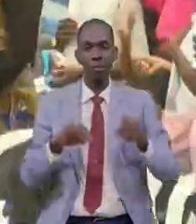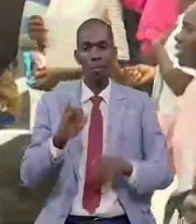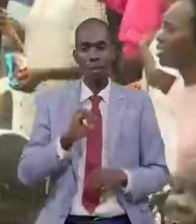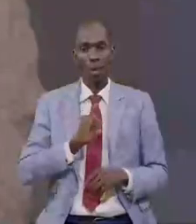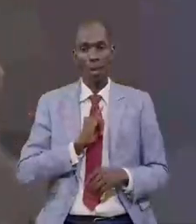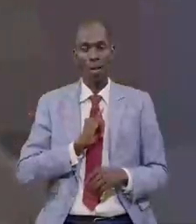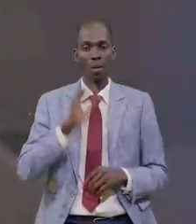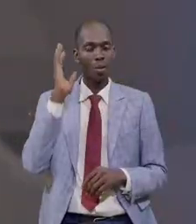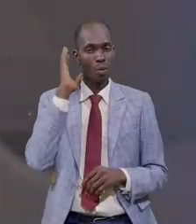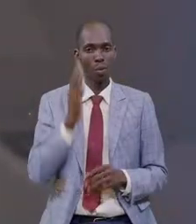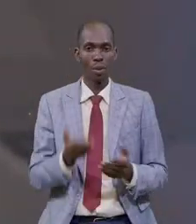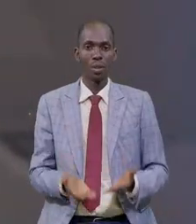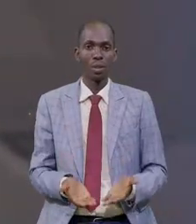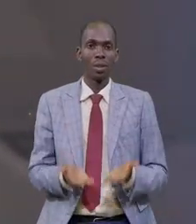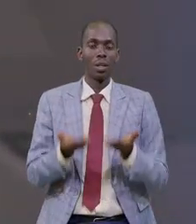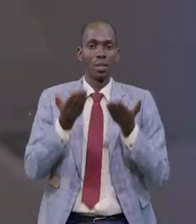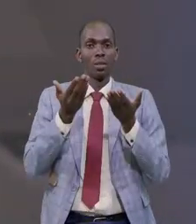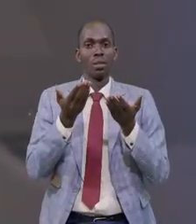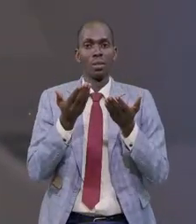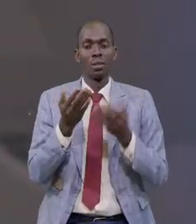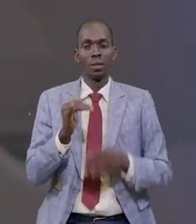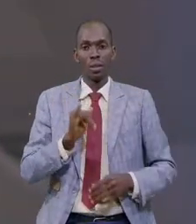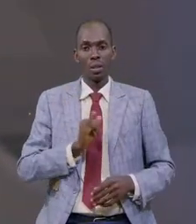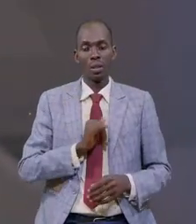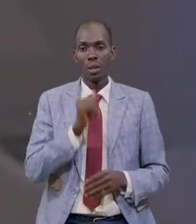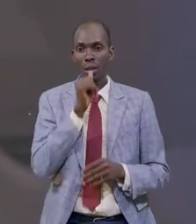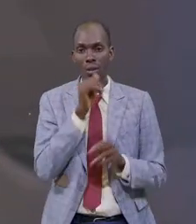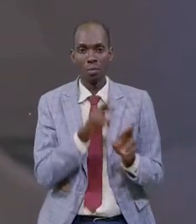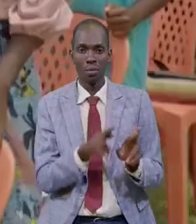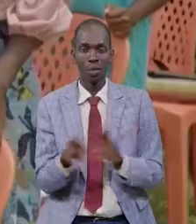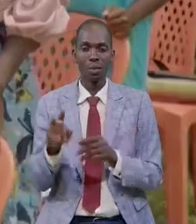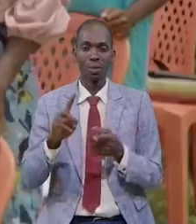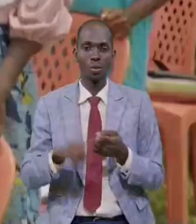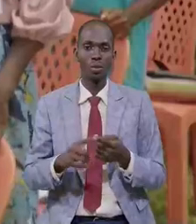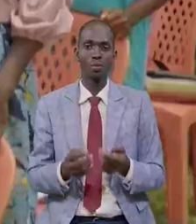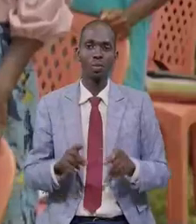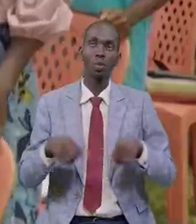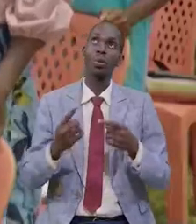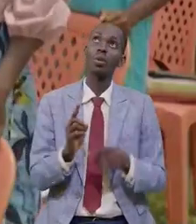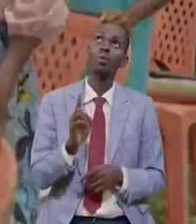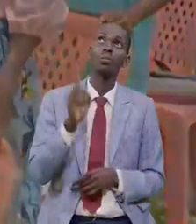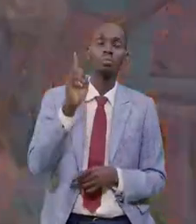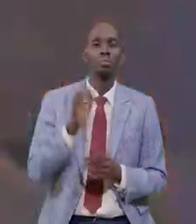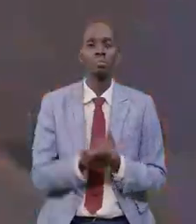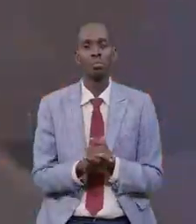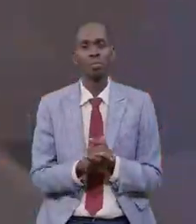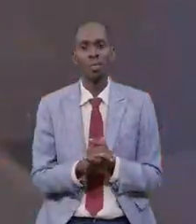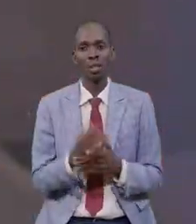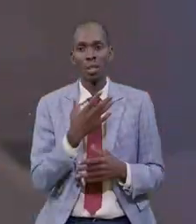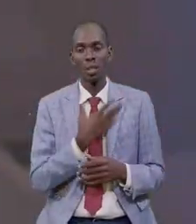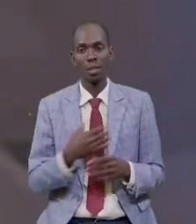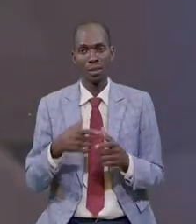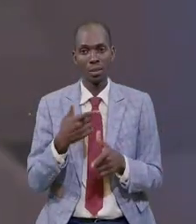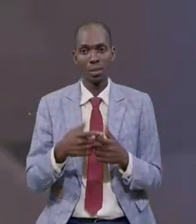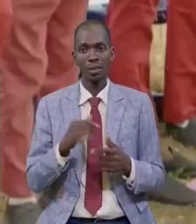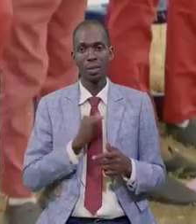me lever je suis prêt à me lever et